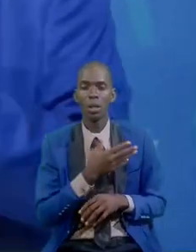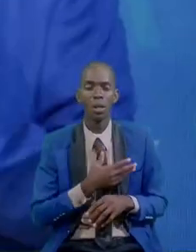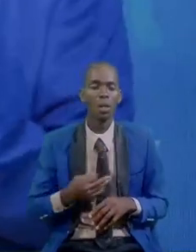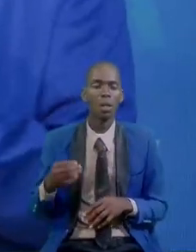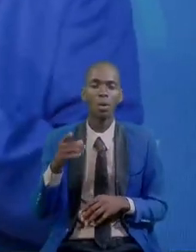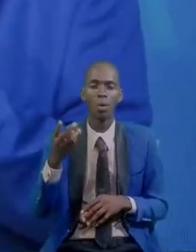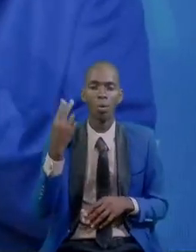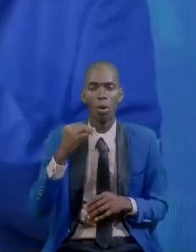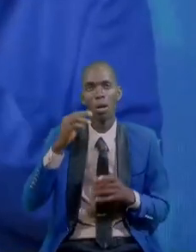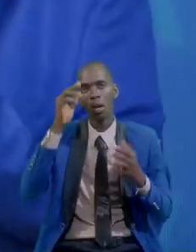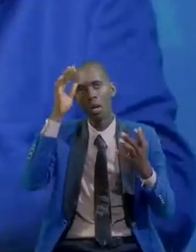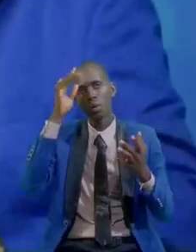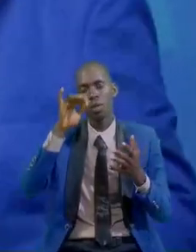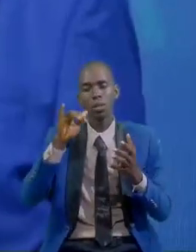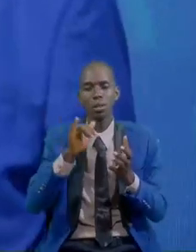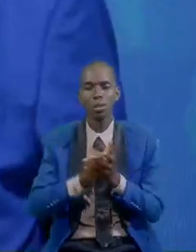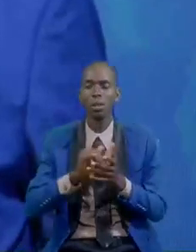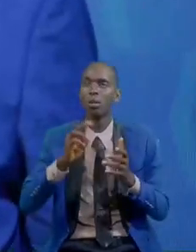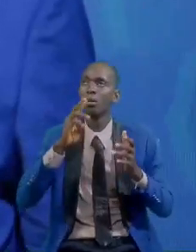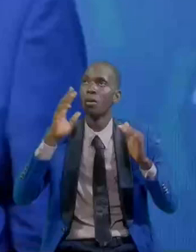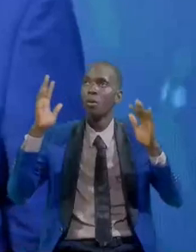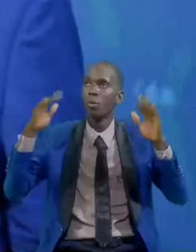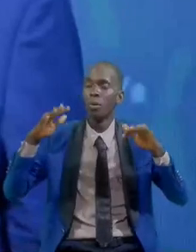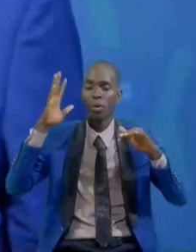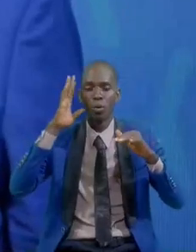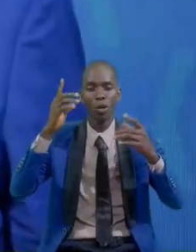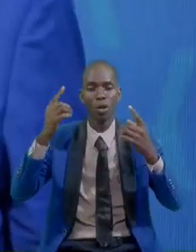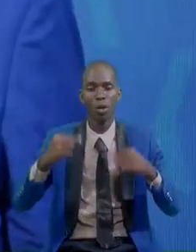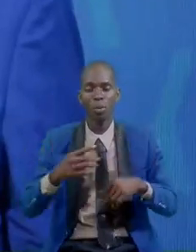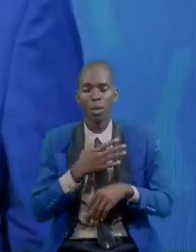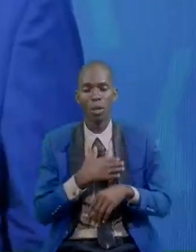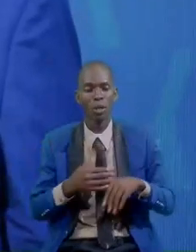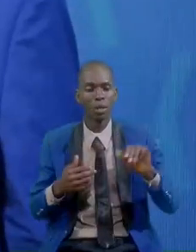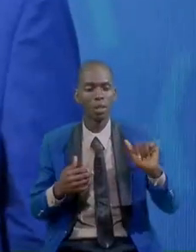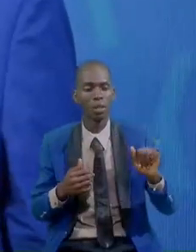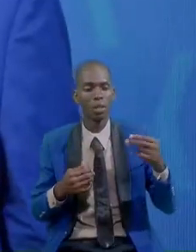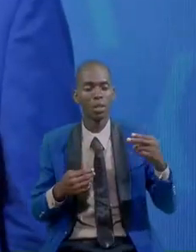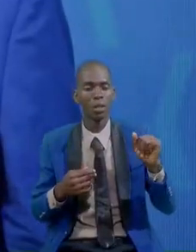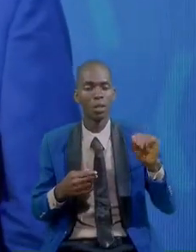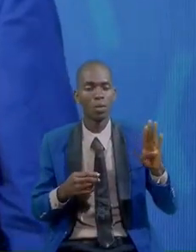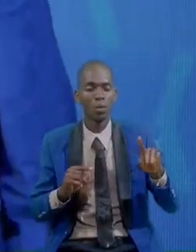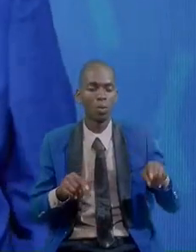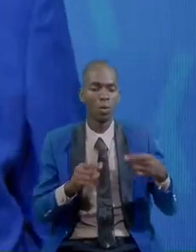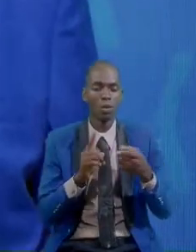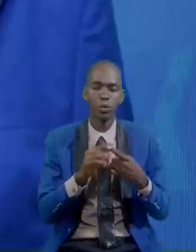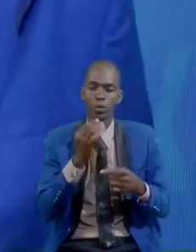et il espérait que la pluie vienne. Et Achab monta pour manger et pour